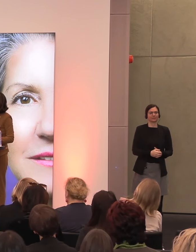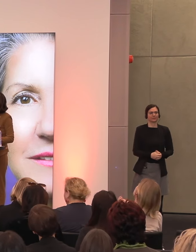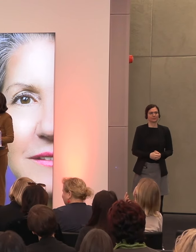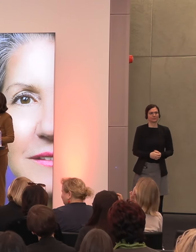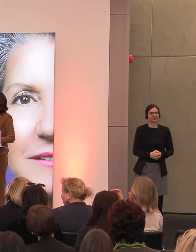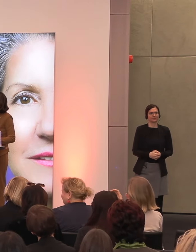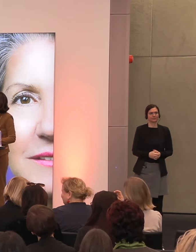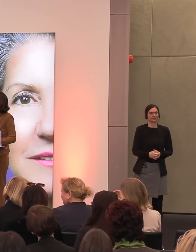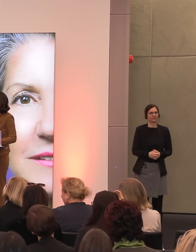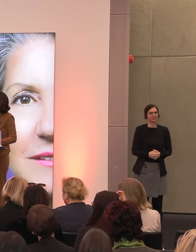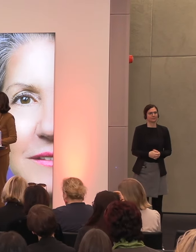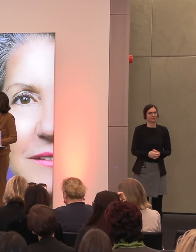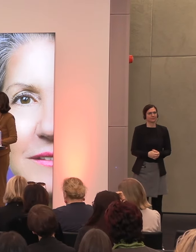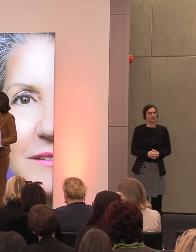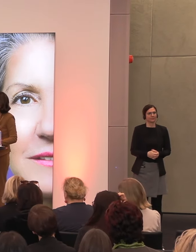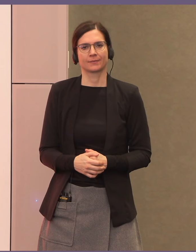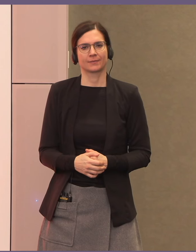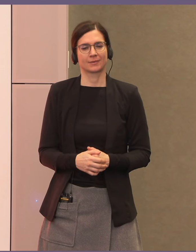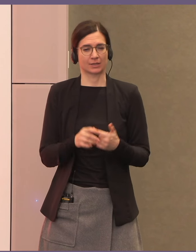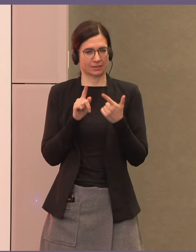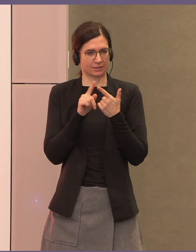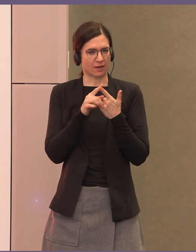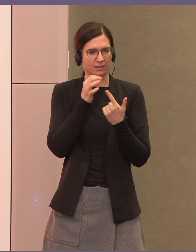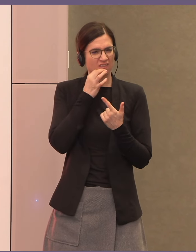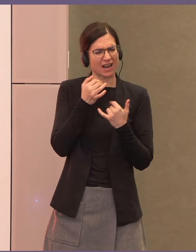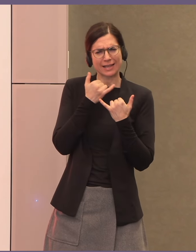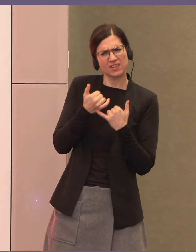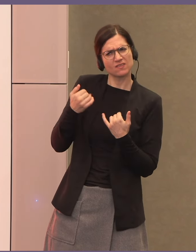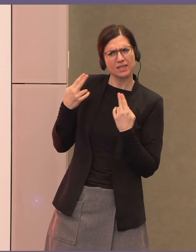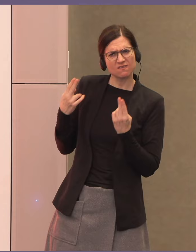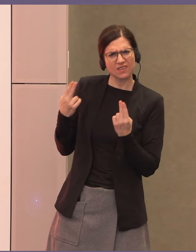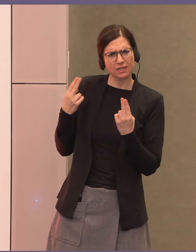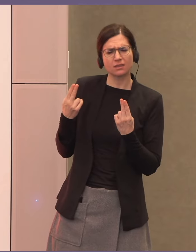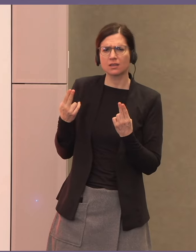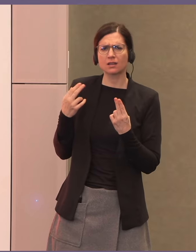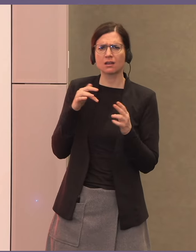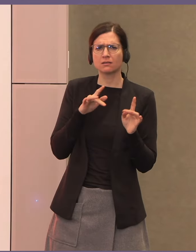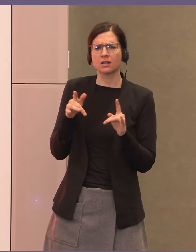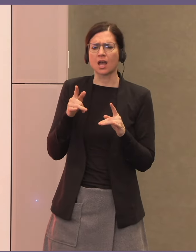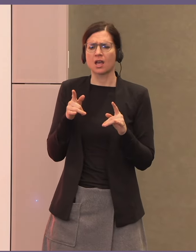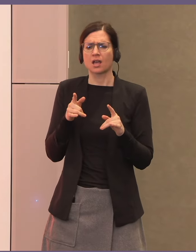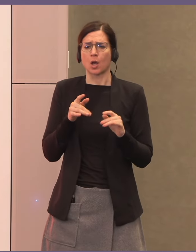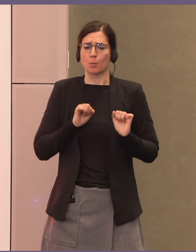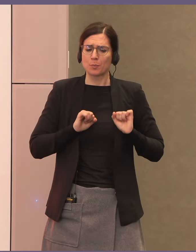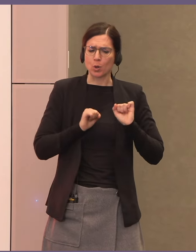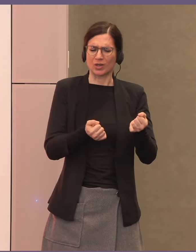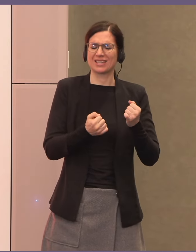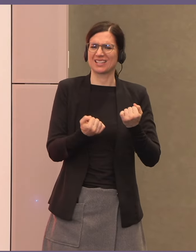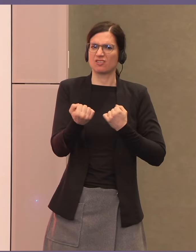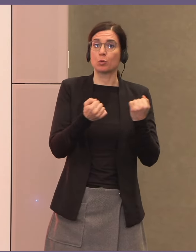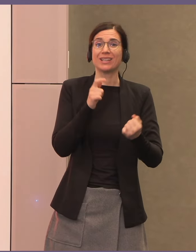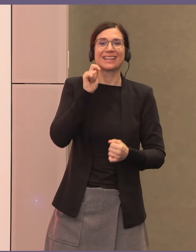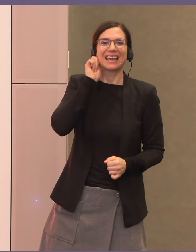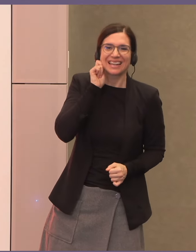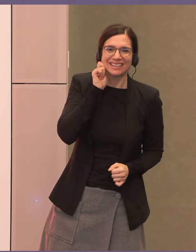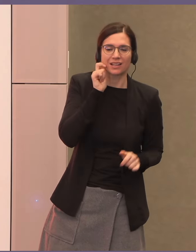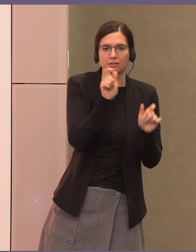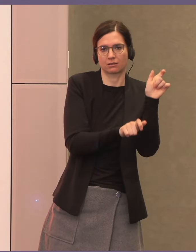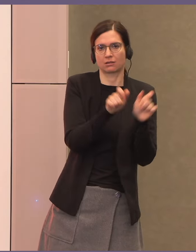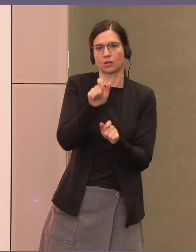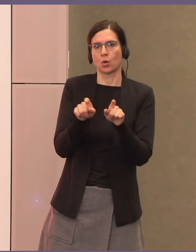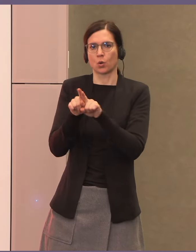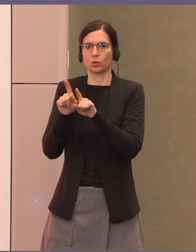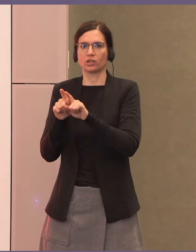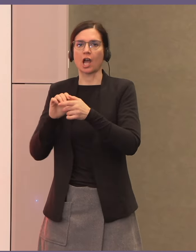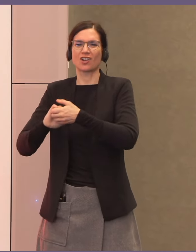Eine kurze Antwort zur zweiten Frage. Wie wichtig ist die Verbindung zwischen progressiven PolitikerInnen und den